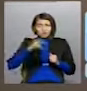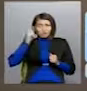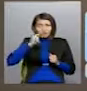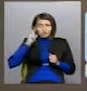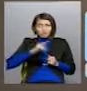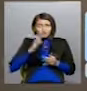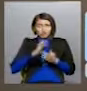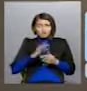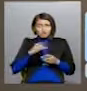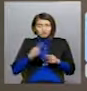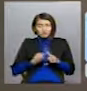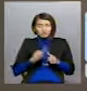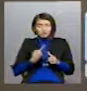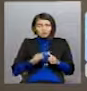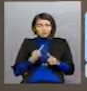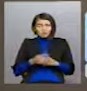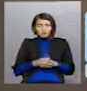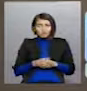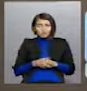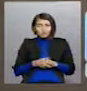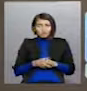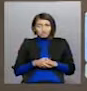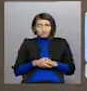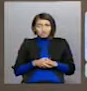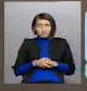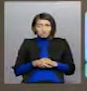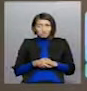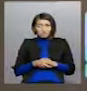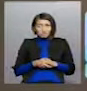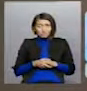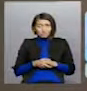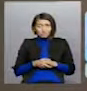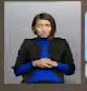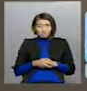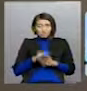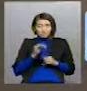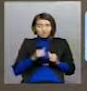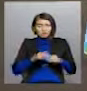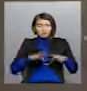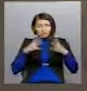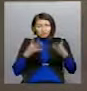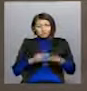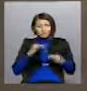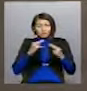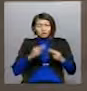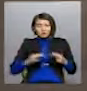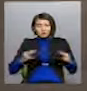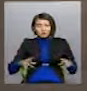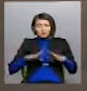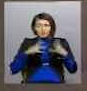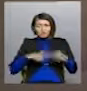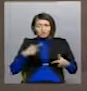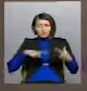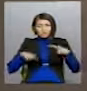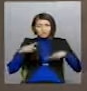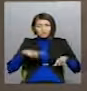да, елбасы да, мына барлығы мамандардың бәрі осы мұғалімнің